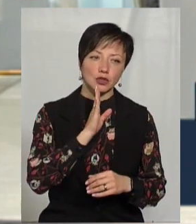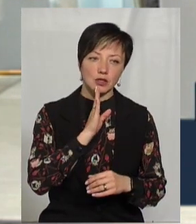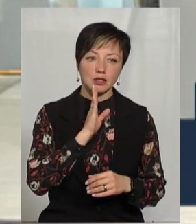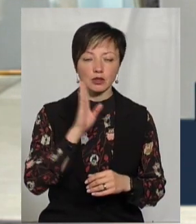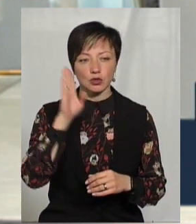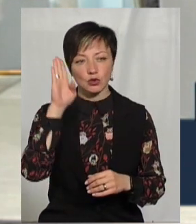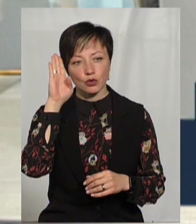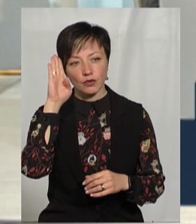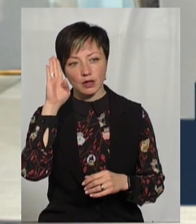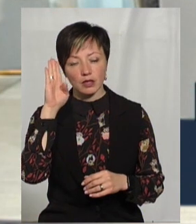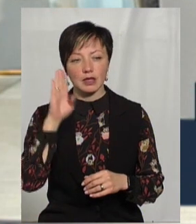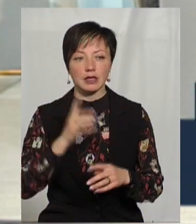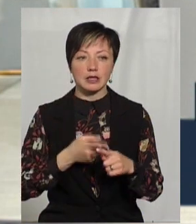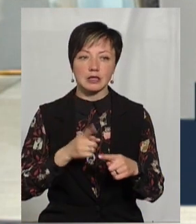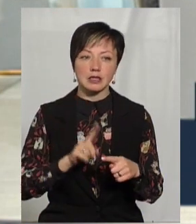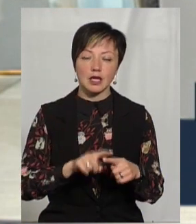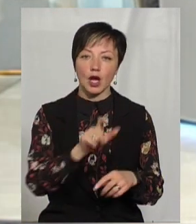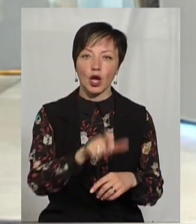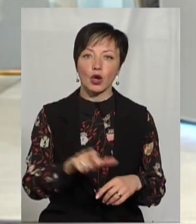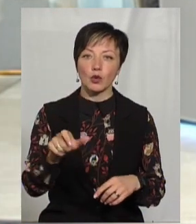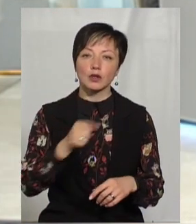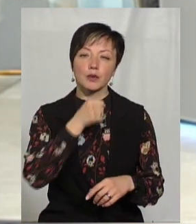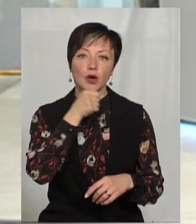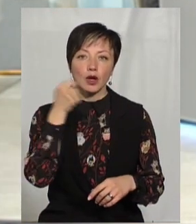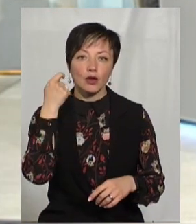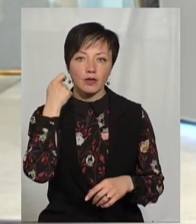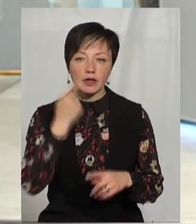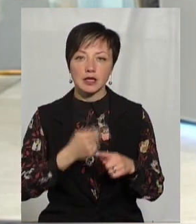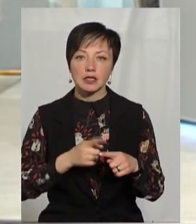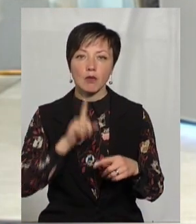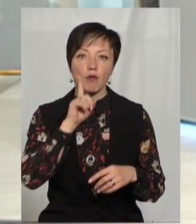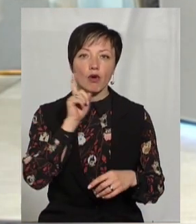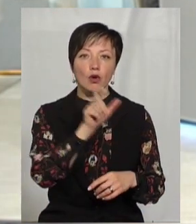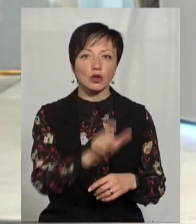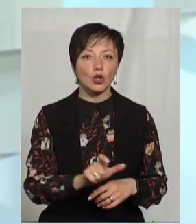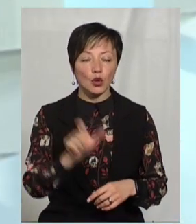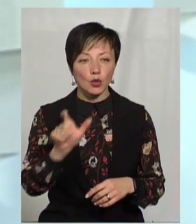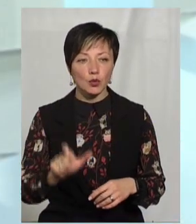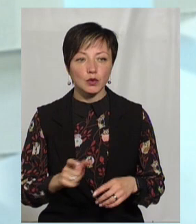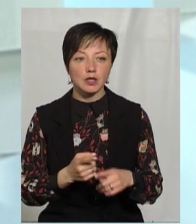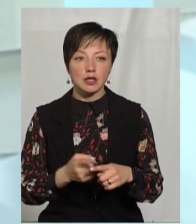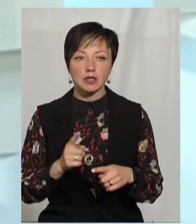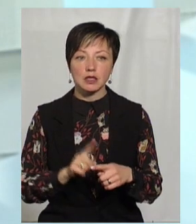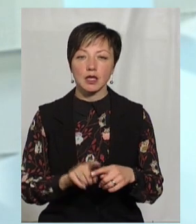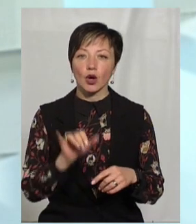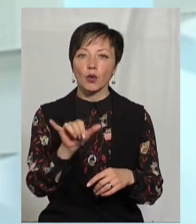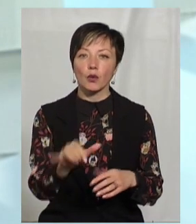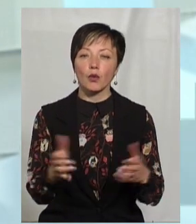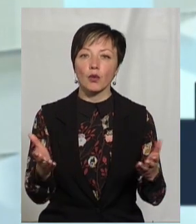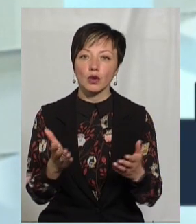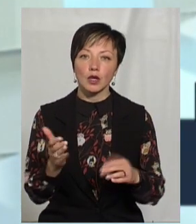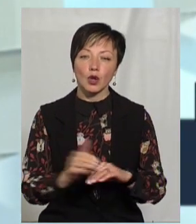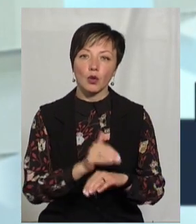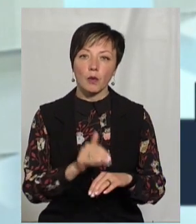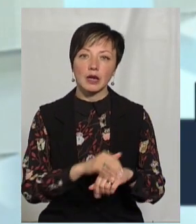це чоловіки, це люди похилого віку, це молоді люди. Це люди, у котрих